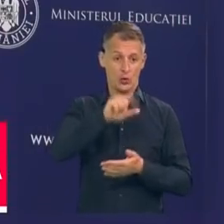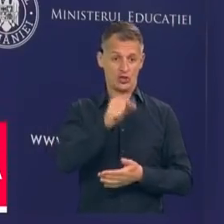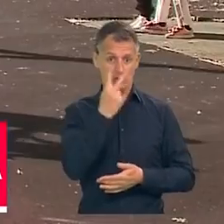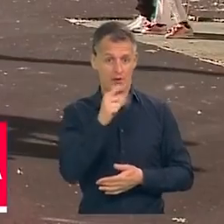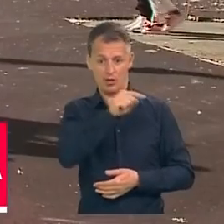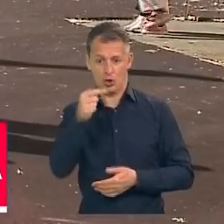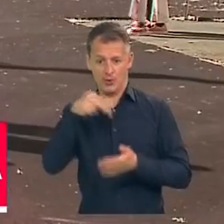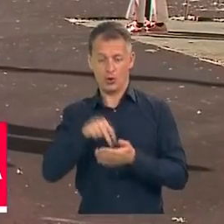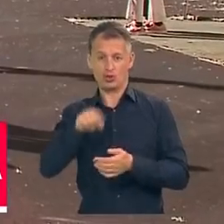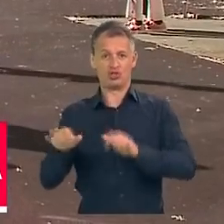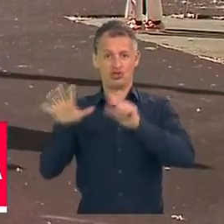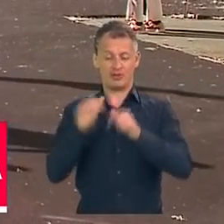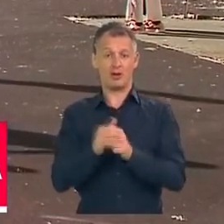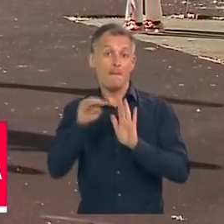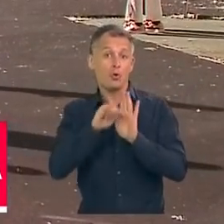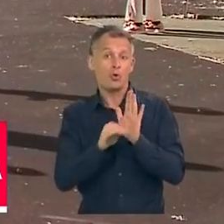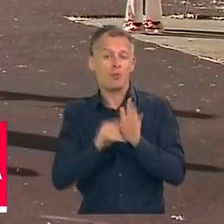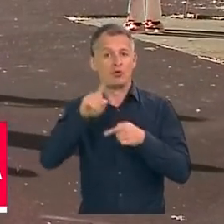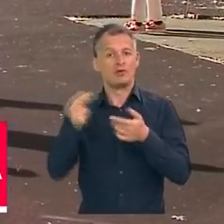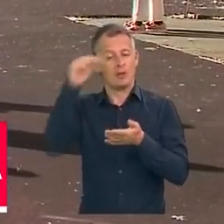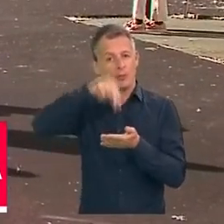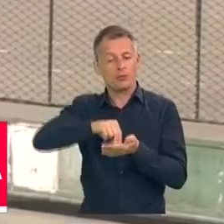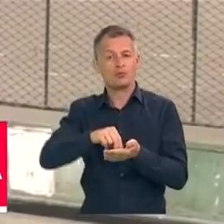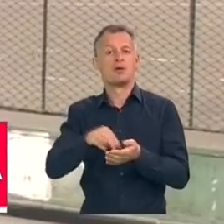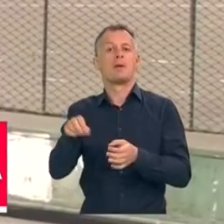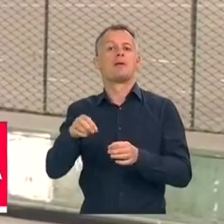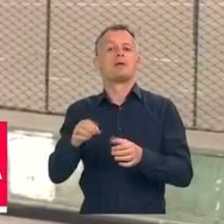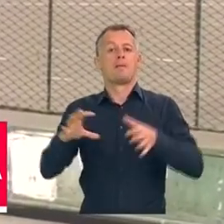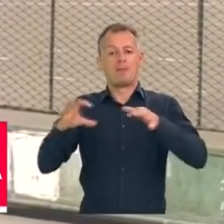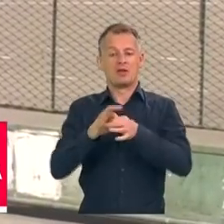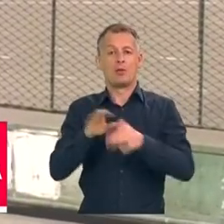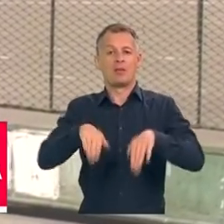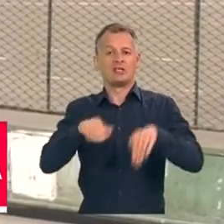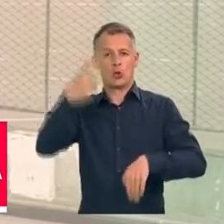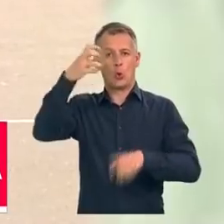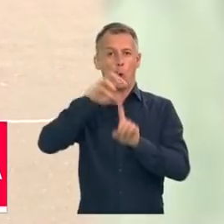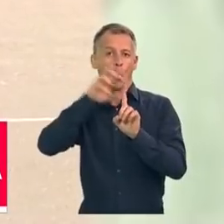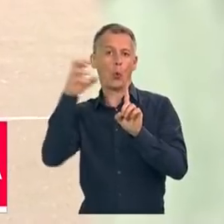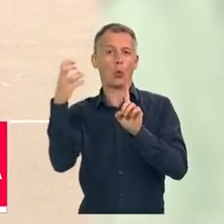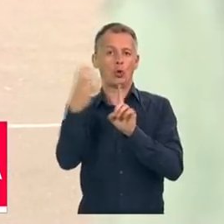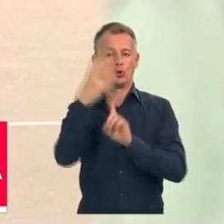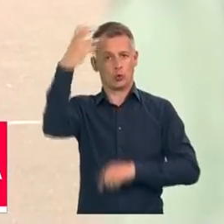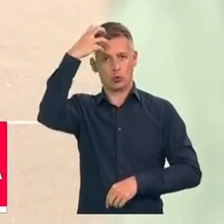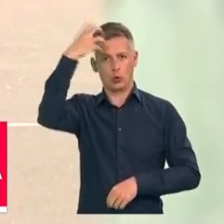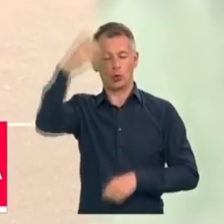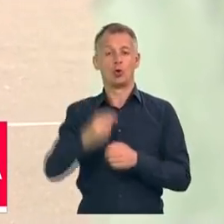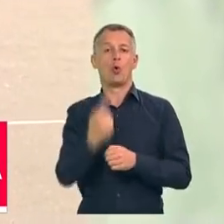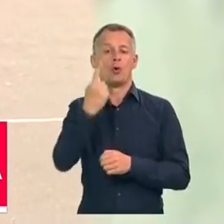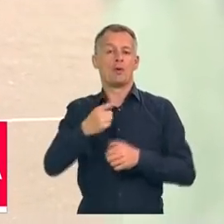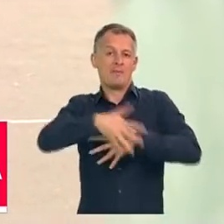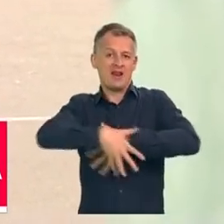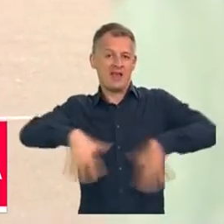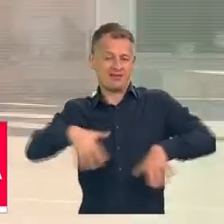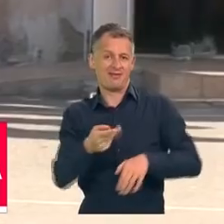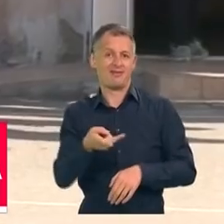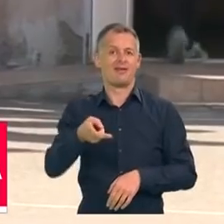2022-2027. Programul ar urma să fie pus în aplicare în parteneriat cu Ministerul Agriculturii și să aibă o finanțare de 1 miliard de euro pentru cei 5 ani,